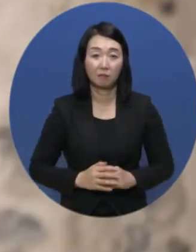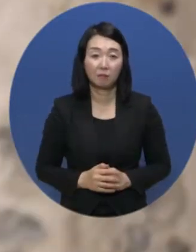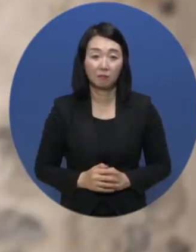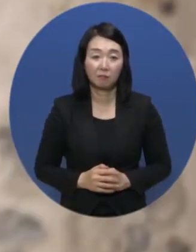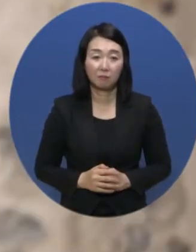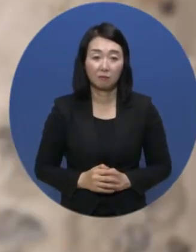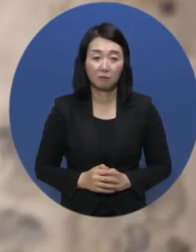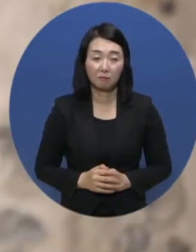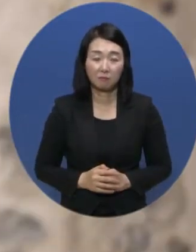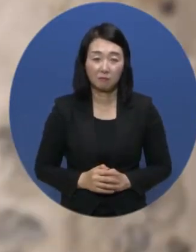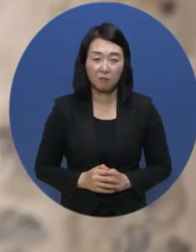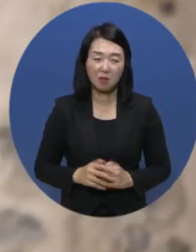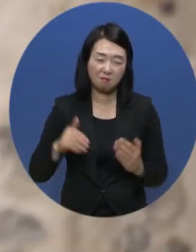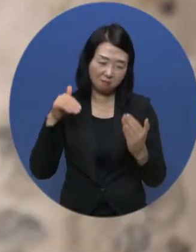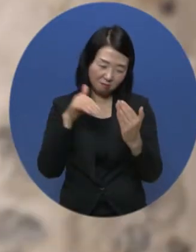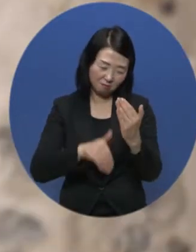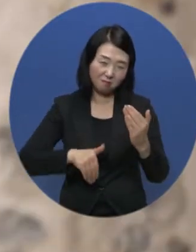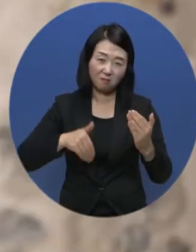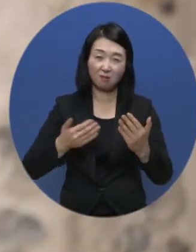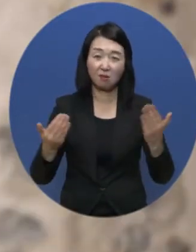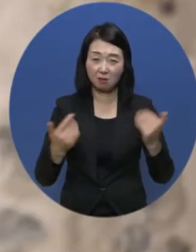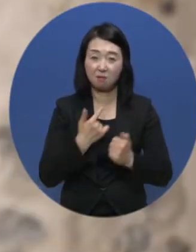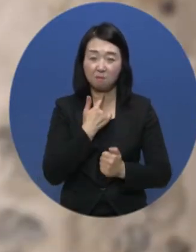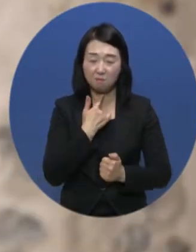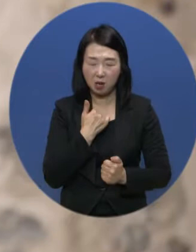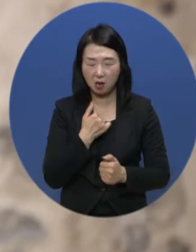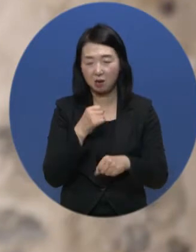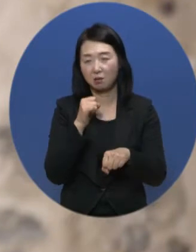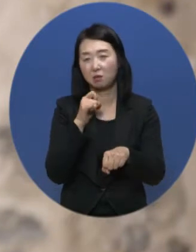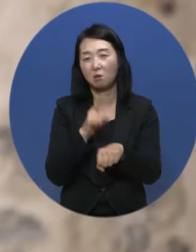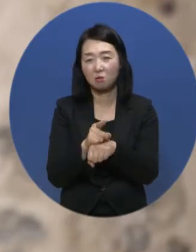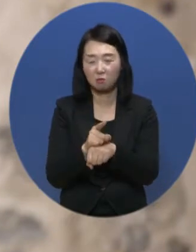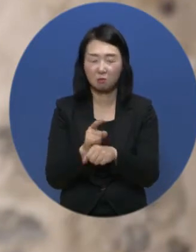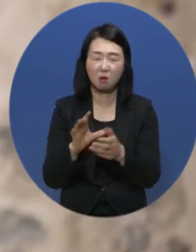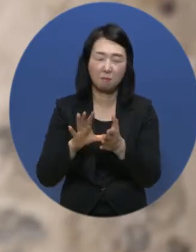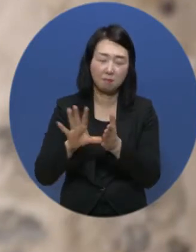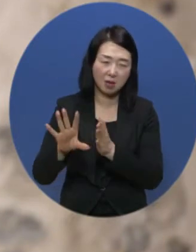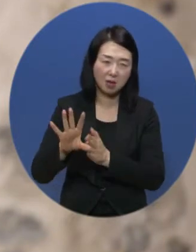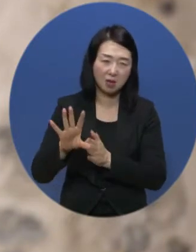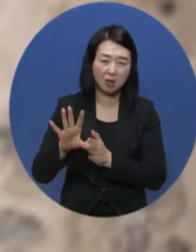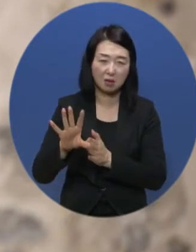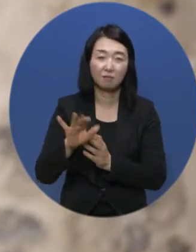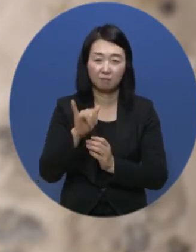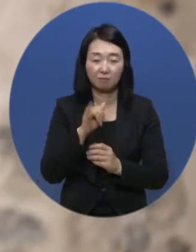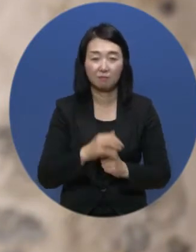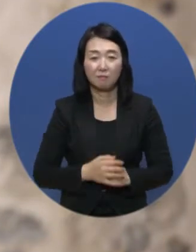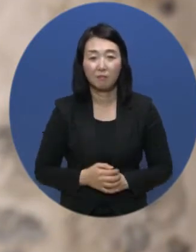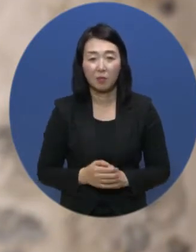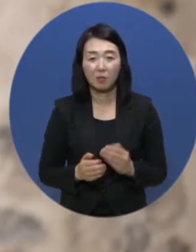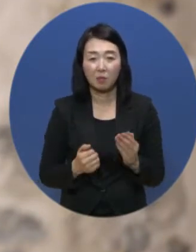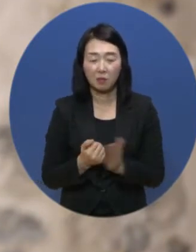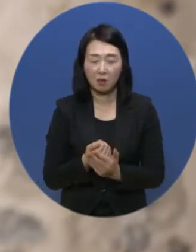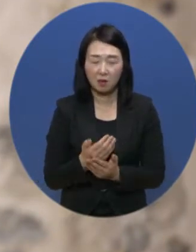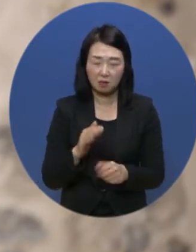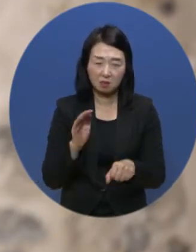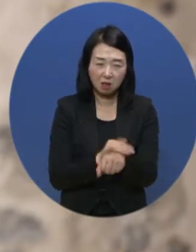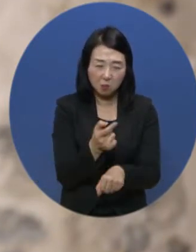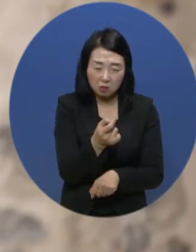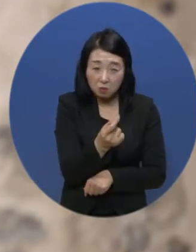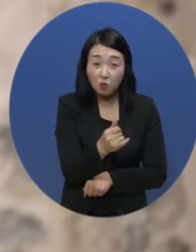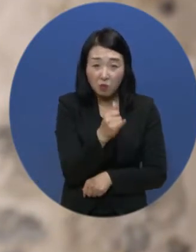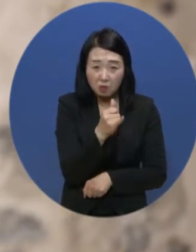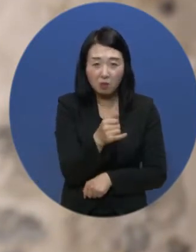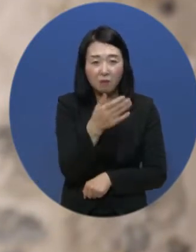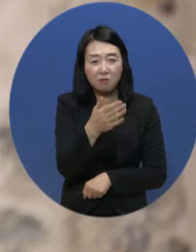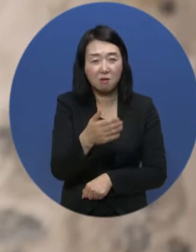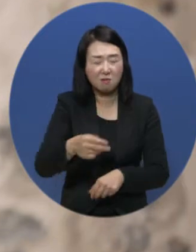거친 공사장에서 일하셔서인지 성격도 거치셨습니다. 제가 아주 작은 잘못을 해도 너는